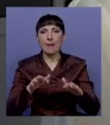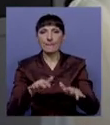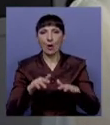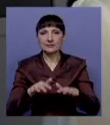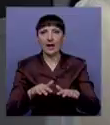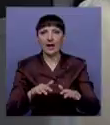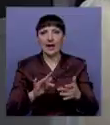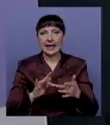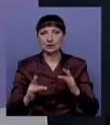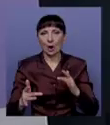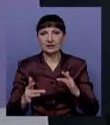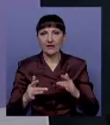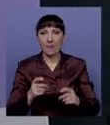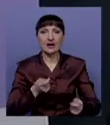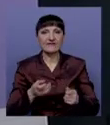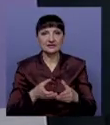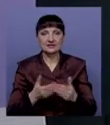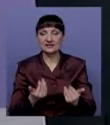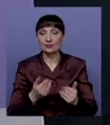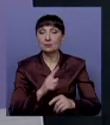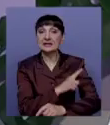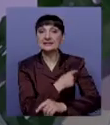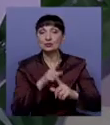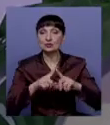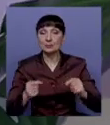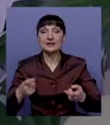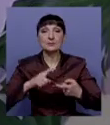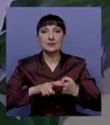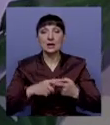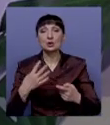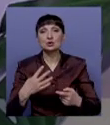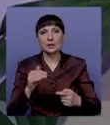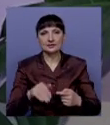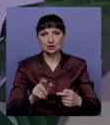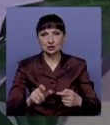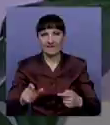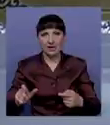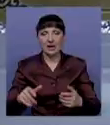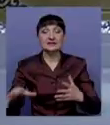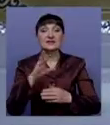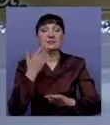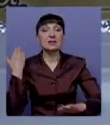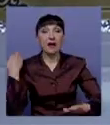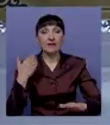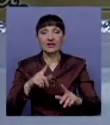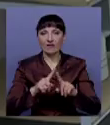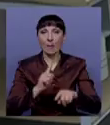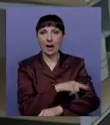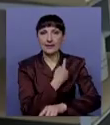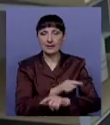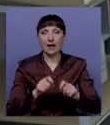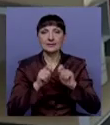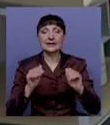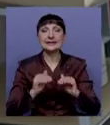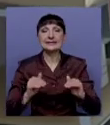электронного правительства. Сегодня к медицинскому учреждению прикрепили почти 40 тысяч человек. Совсем недавно в стенах поликлиники